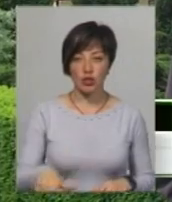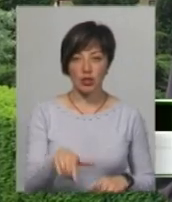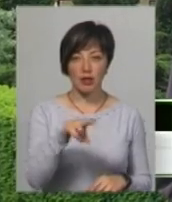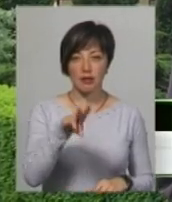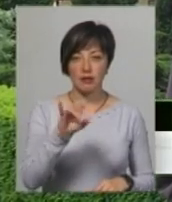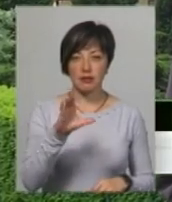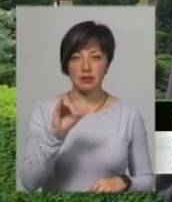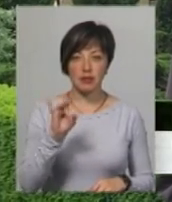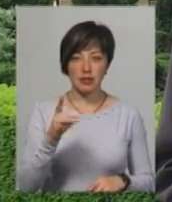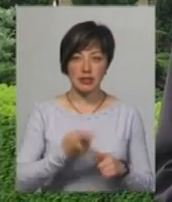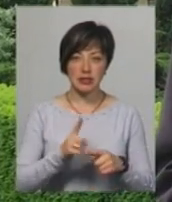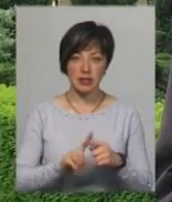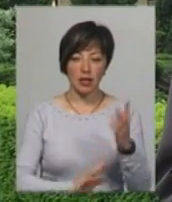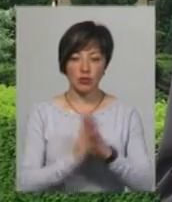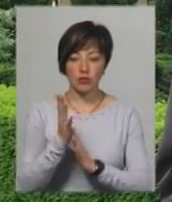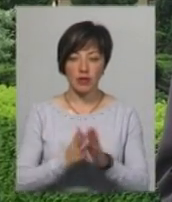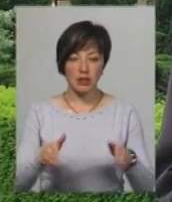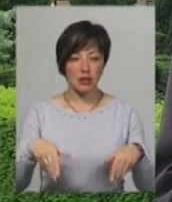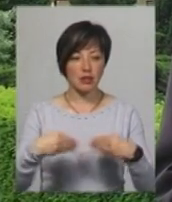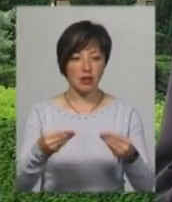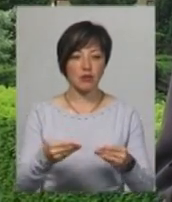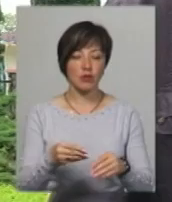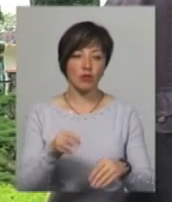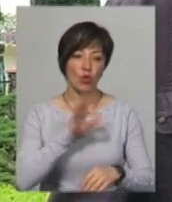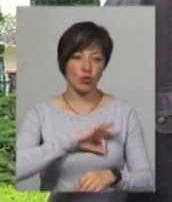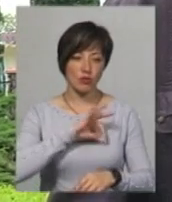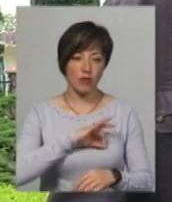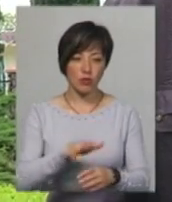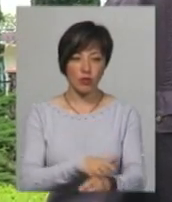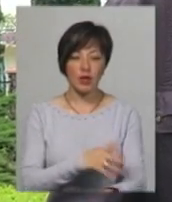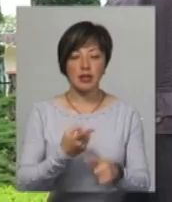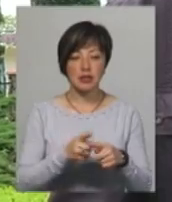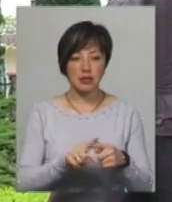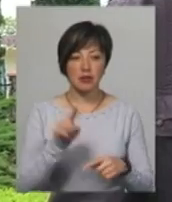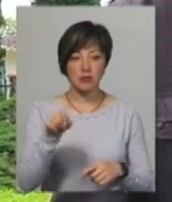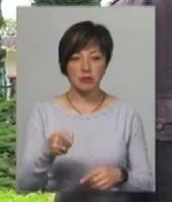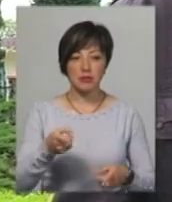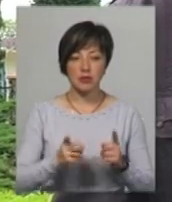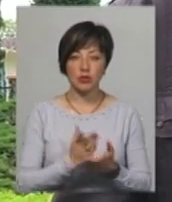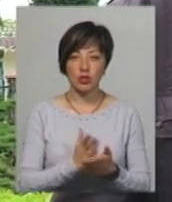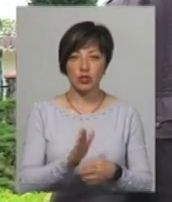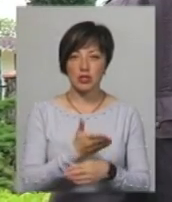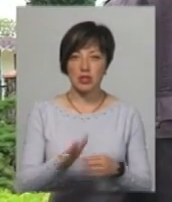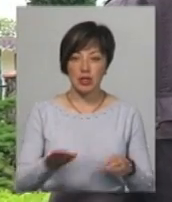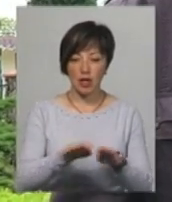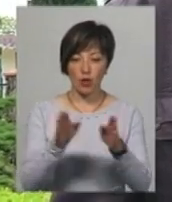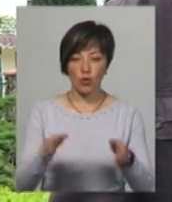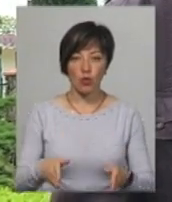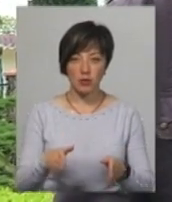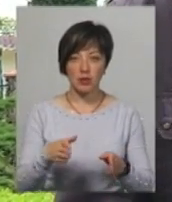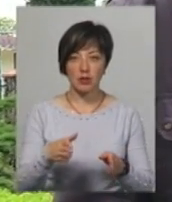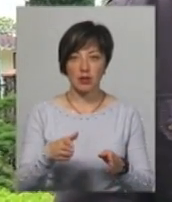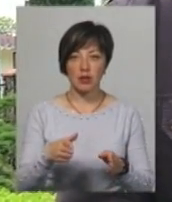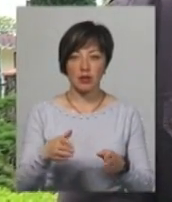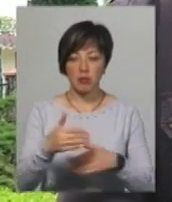значить, ця лісова ділянка була надана в довгострокове тимчасове користування. Там дійсно є частини надгробних плит і частини